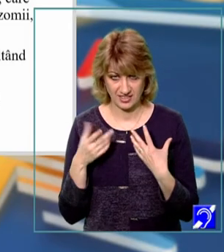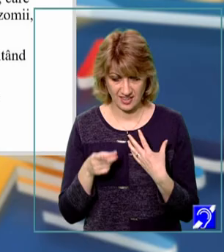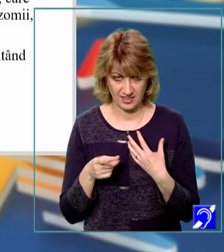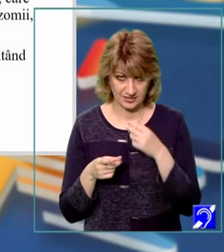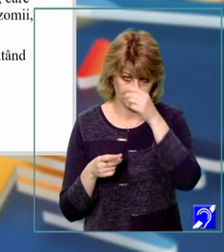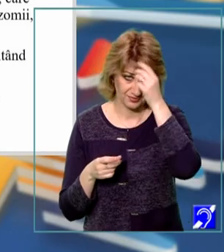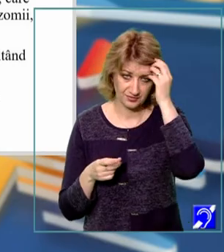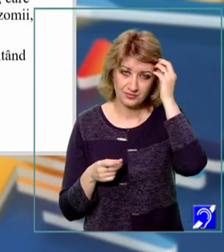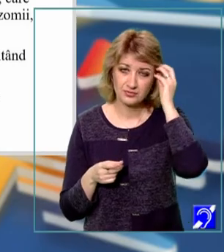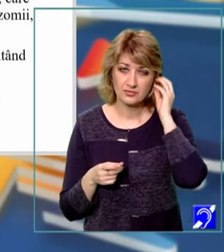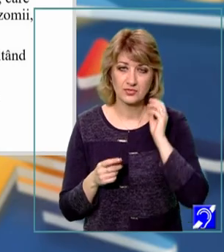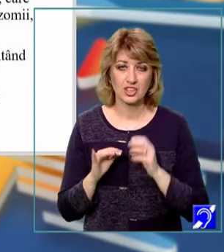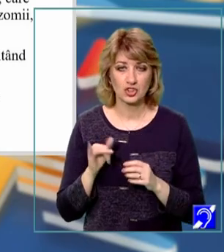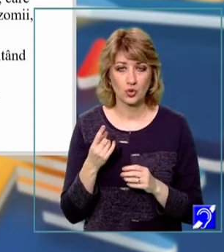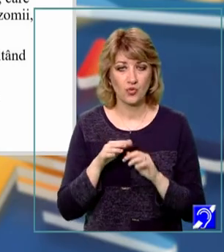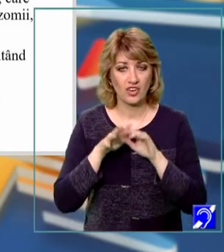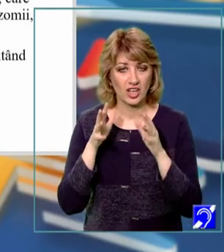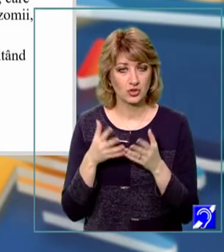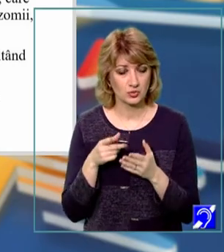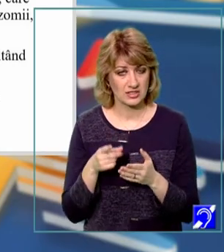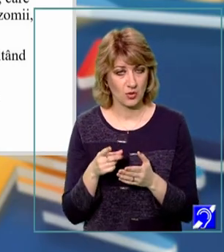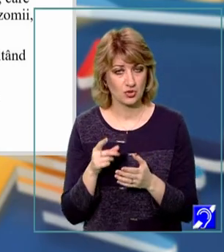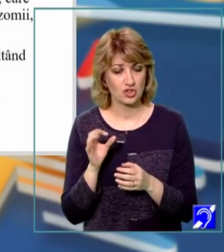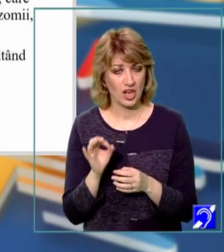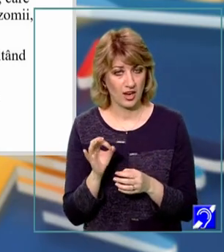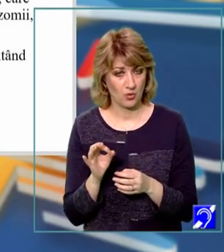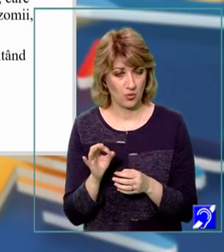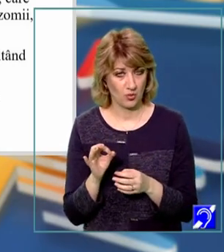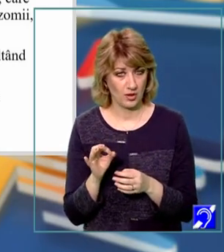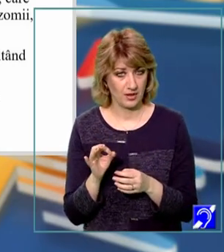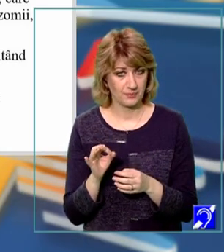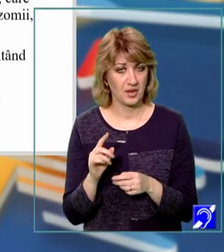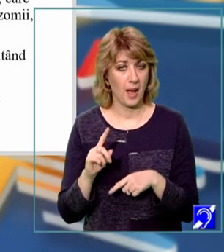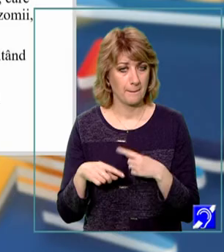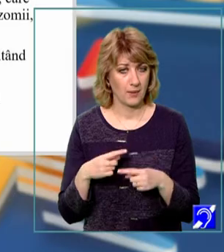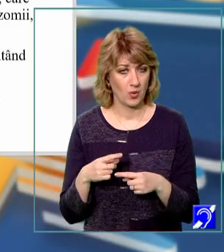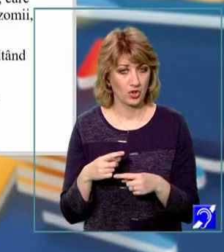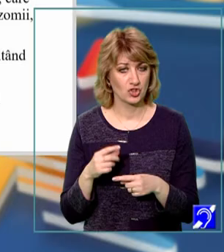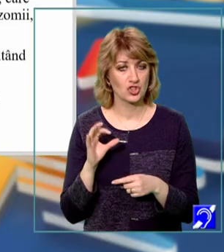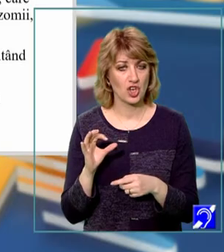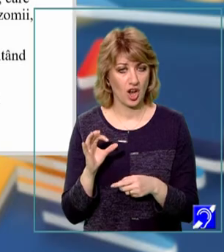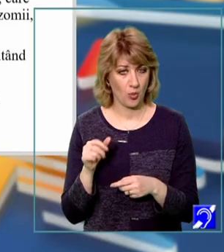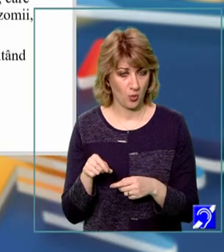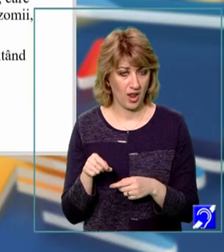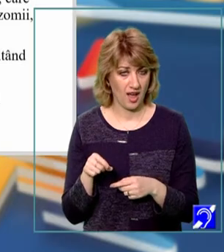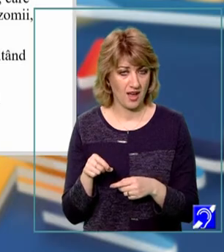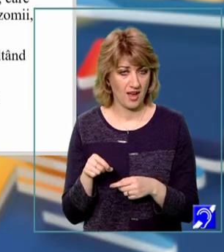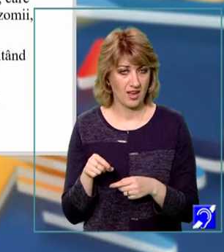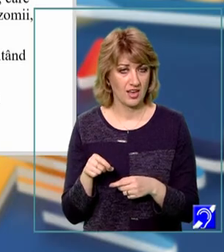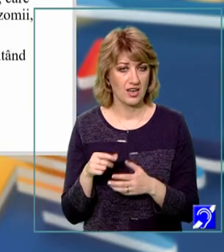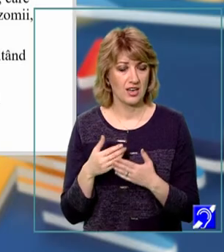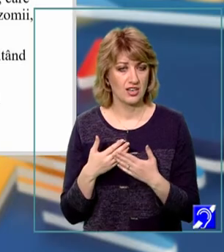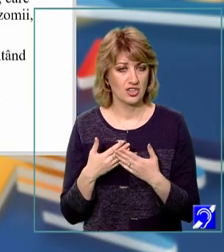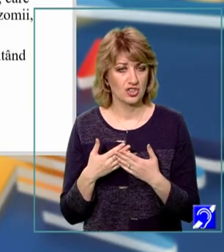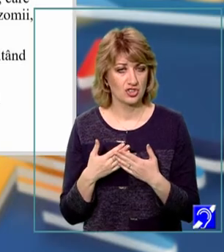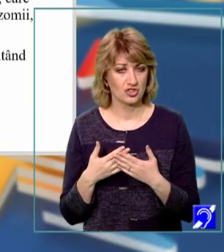alteori intră cu totul și cu învelișul său în celula parazitată, apoi celula parazitată se pune complet